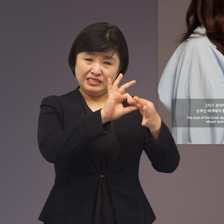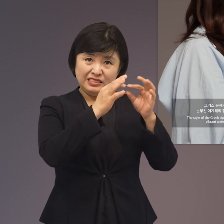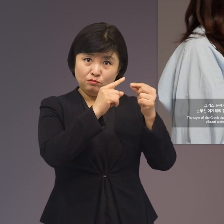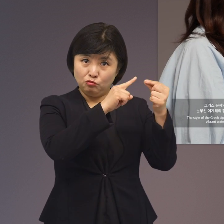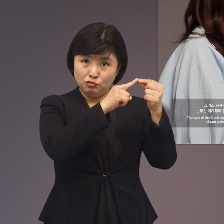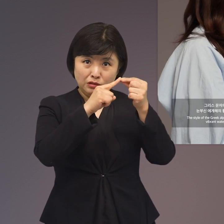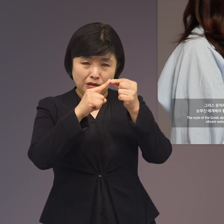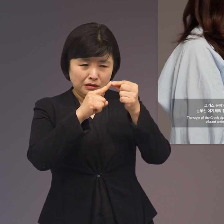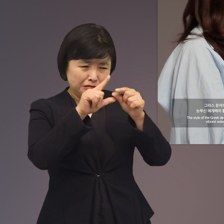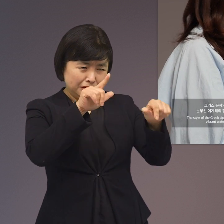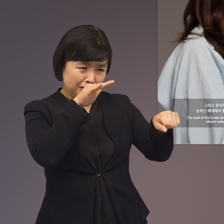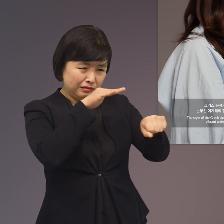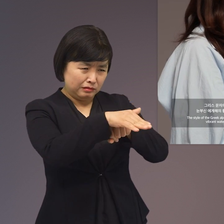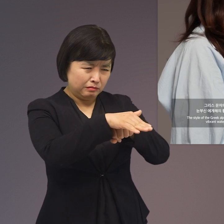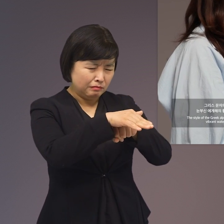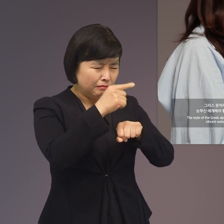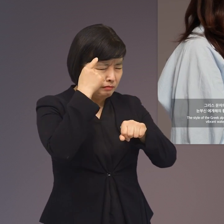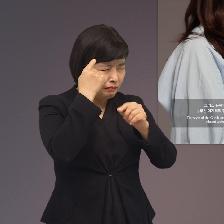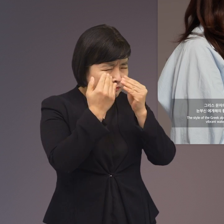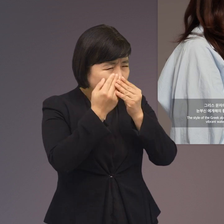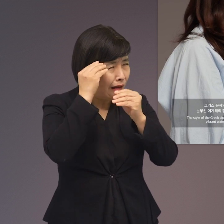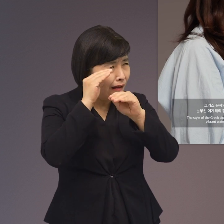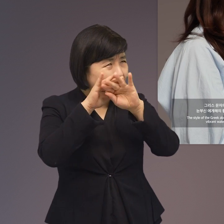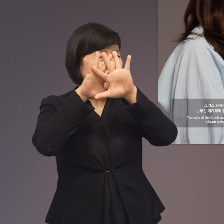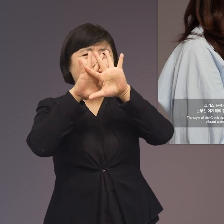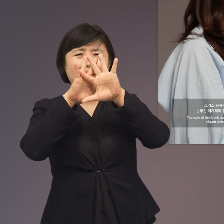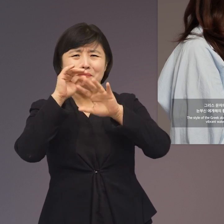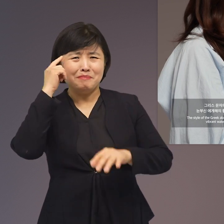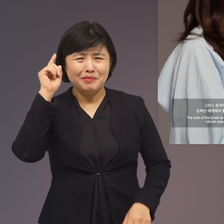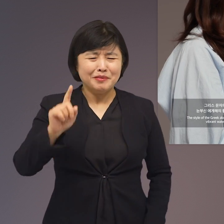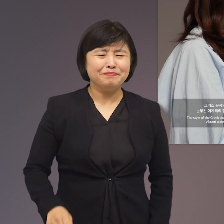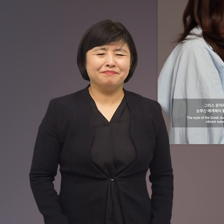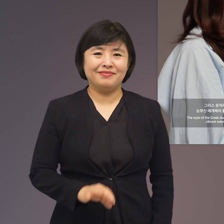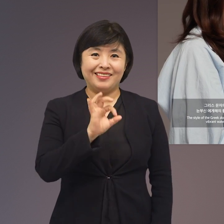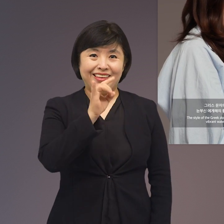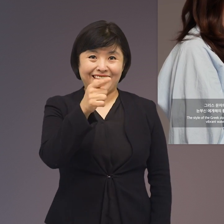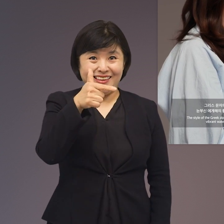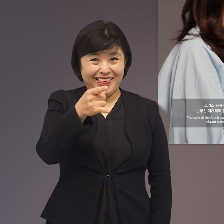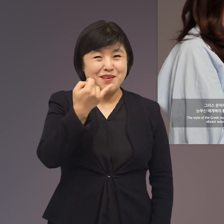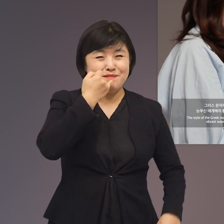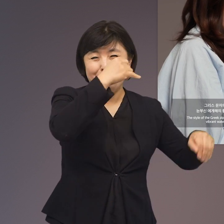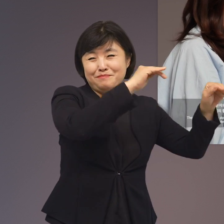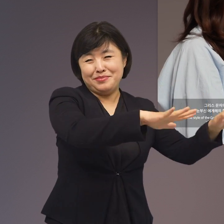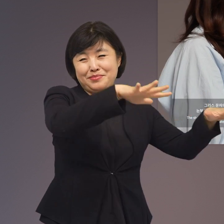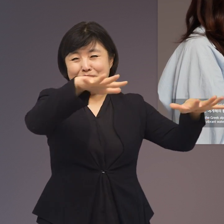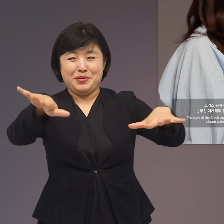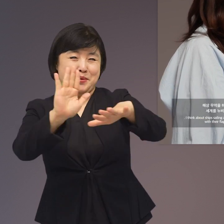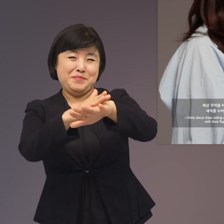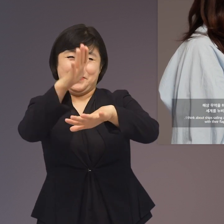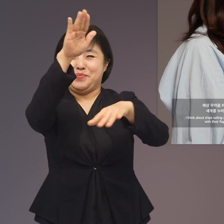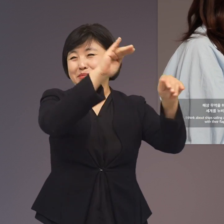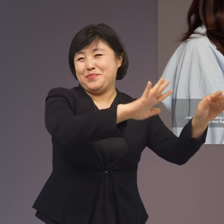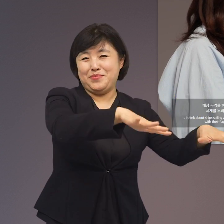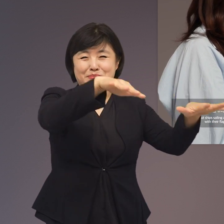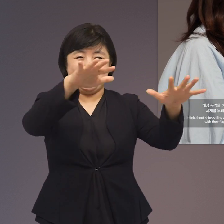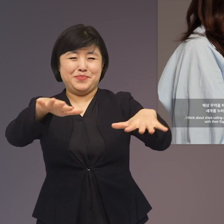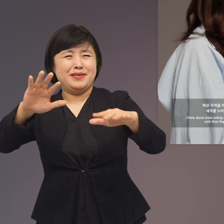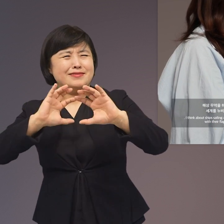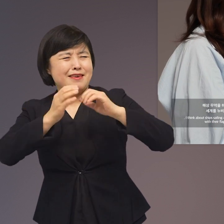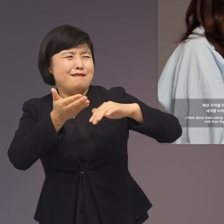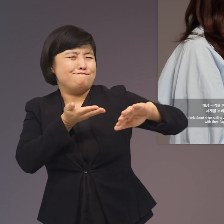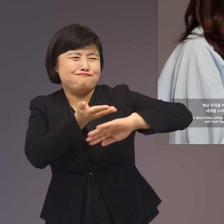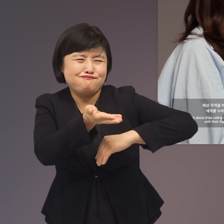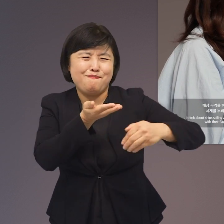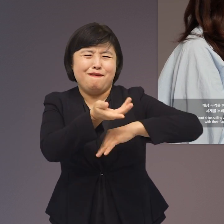그리스 문자의 스타일을 보면 저는 눈부시 4개의 활기찬 바다가 떠오릅니다. 해상무역을